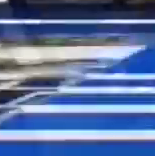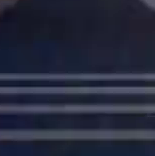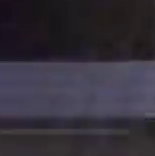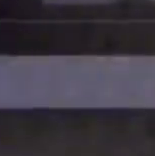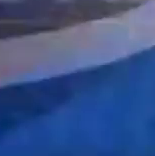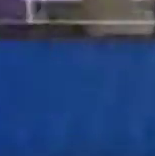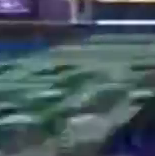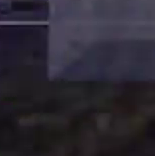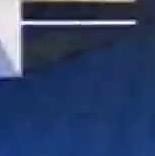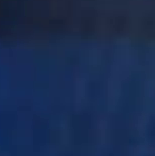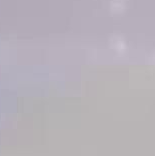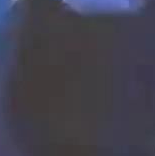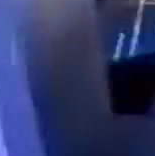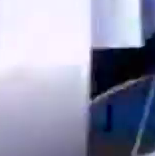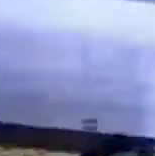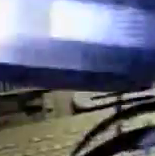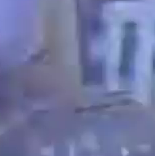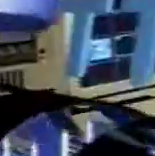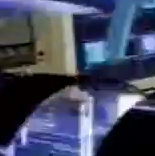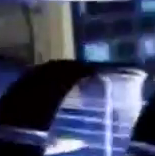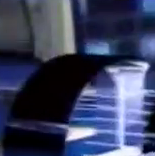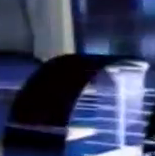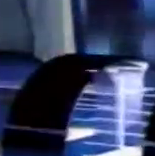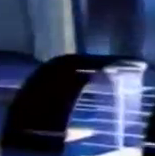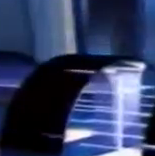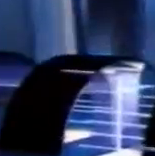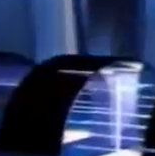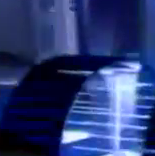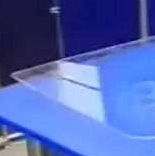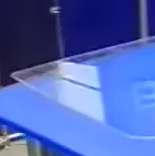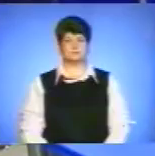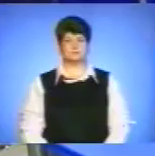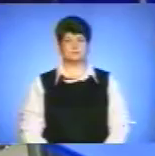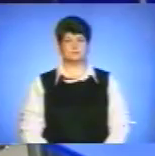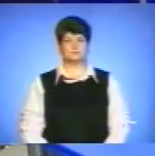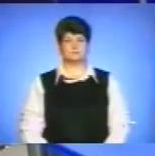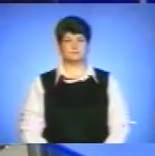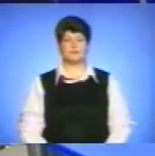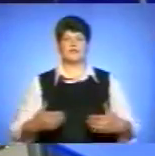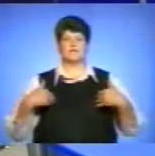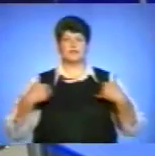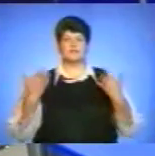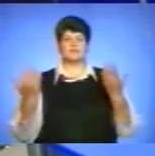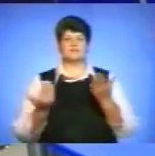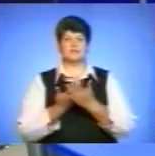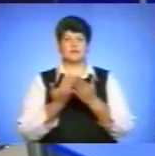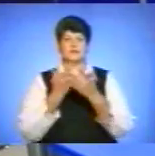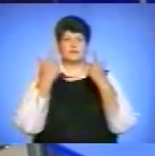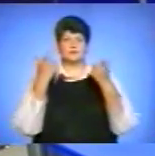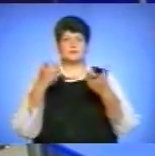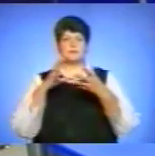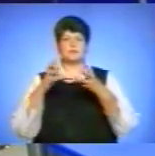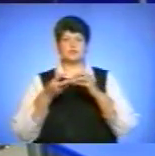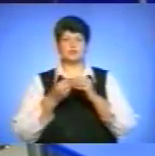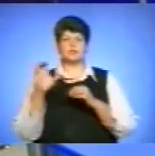Дякую за